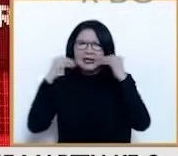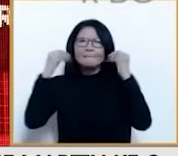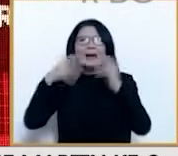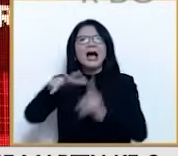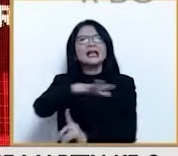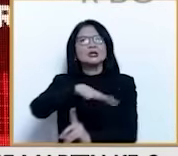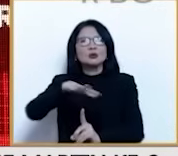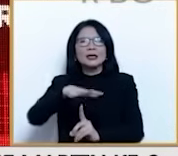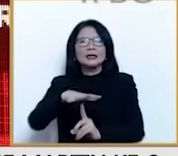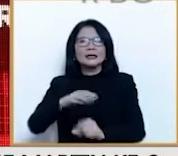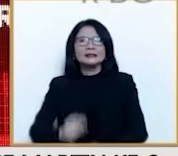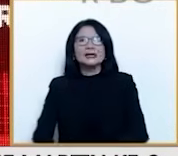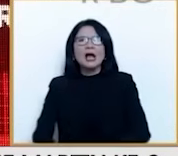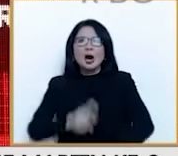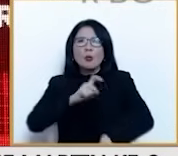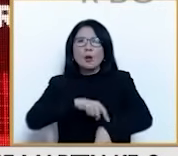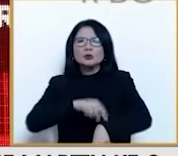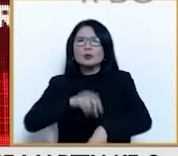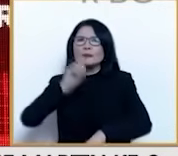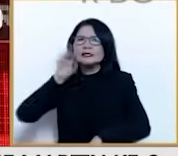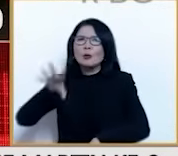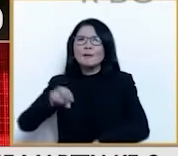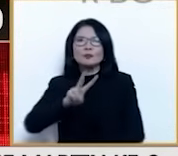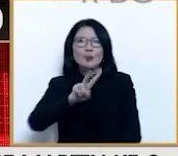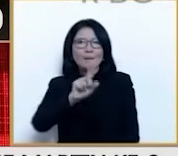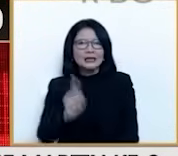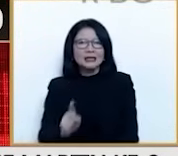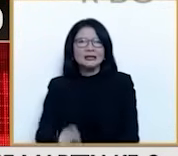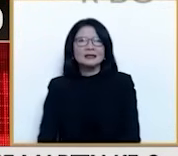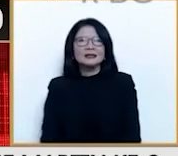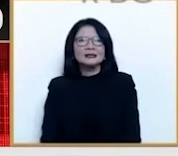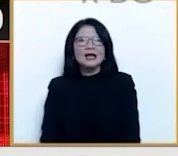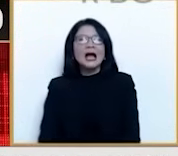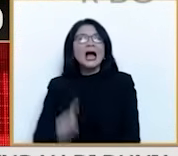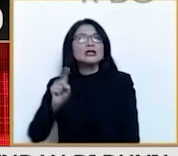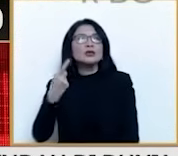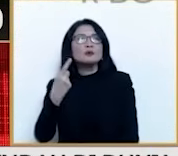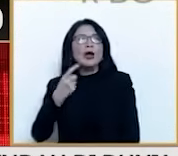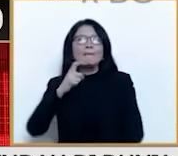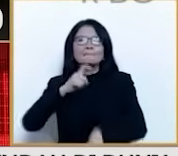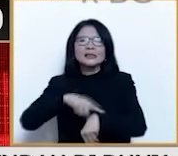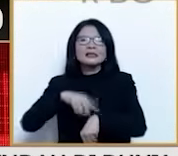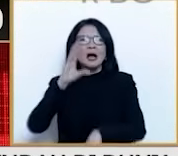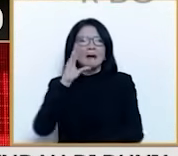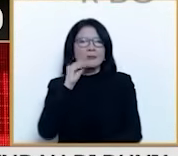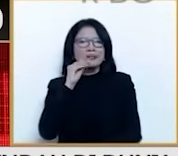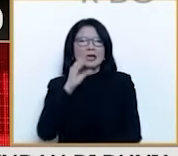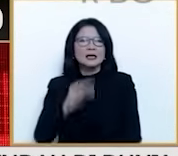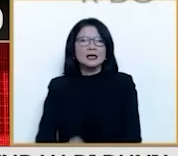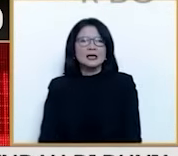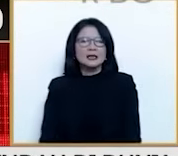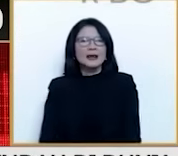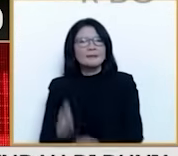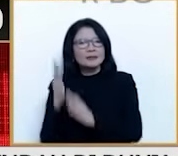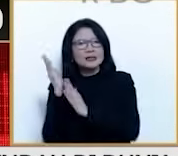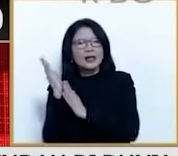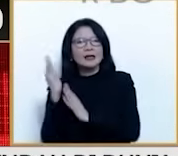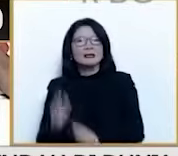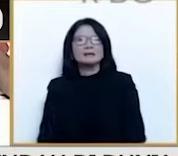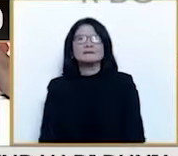lingkungan? Waktu menjawab 2 menit dan akan dimulai sejak Anda berbicara. Kami persilakan,